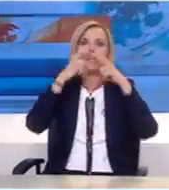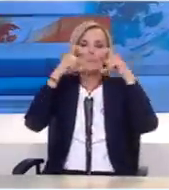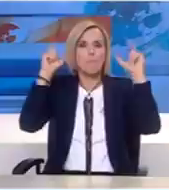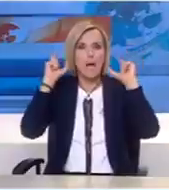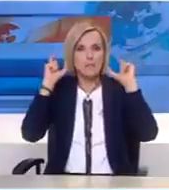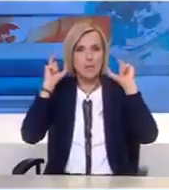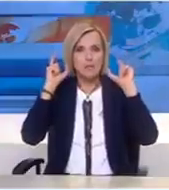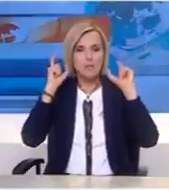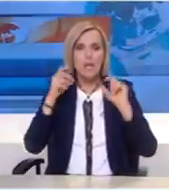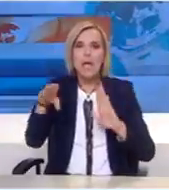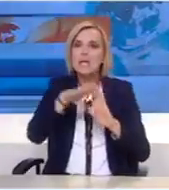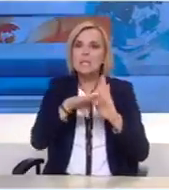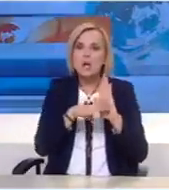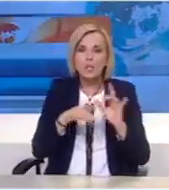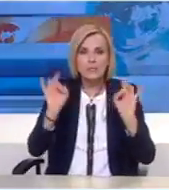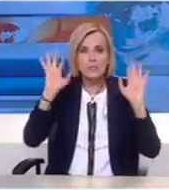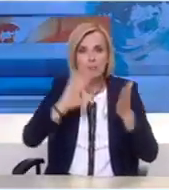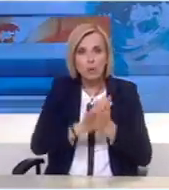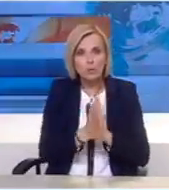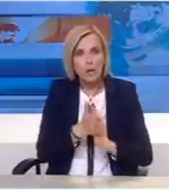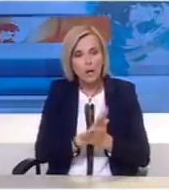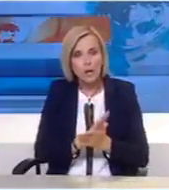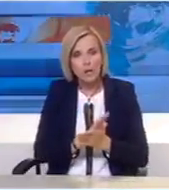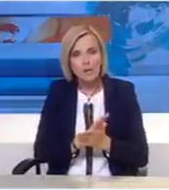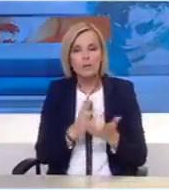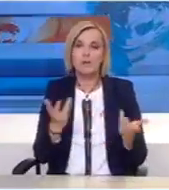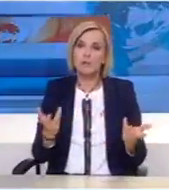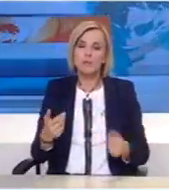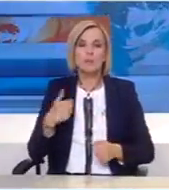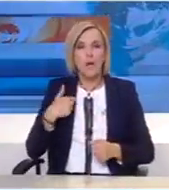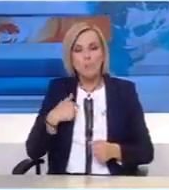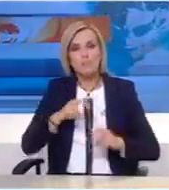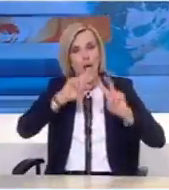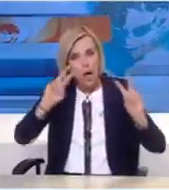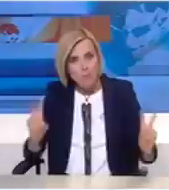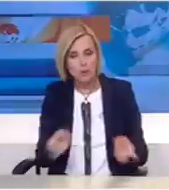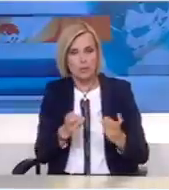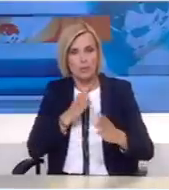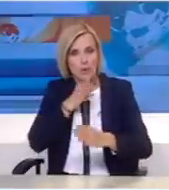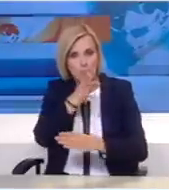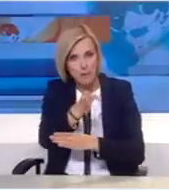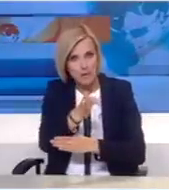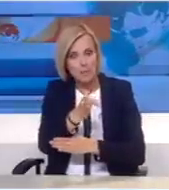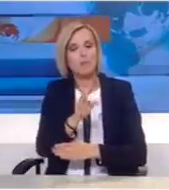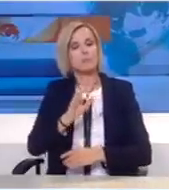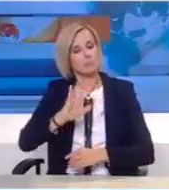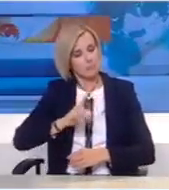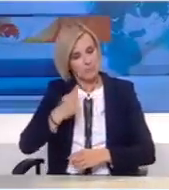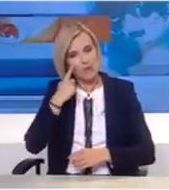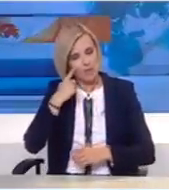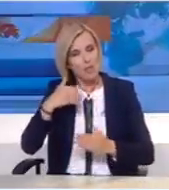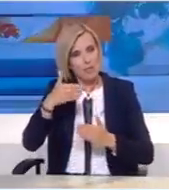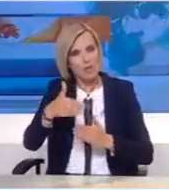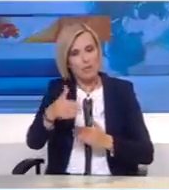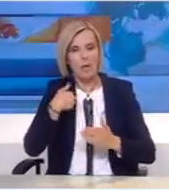κανόνων και των πρωτοκόλων πρόληψης των λοιμόξεων και εργαστριακού ελέγχου, τα οποία βέβαια θα αναφερθούν σε